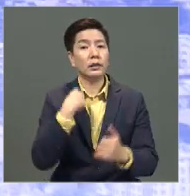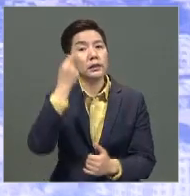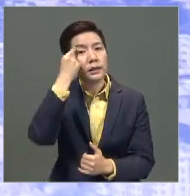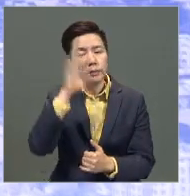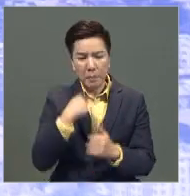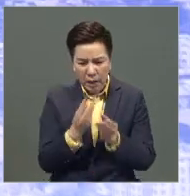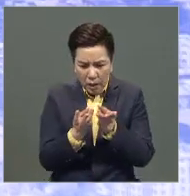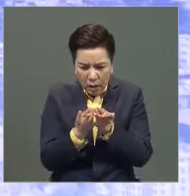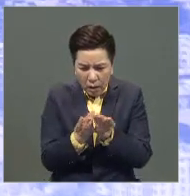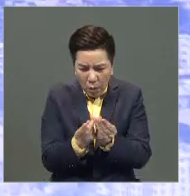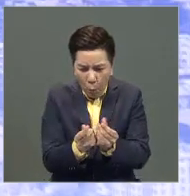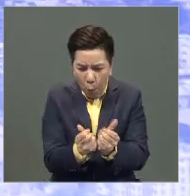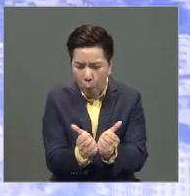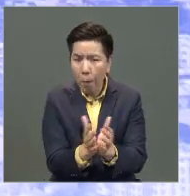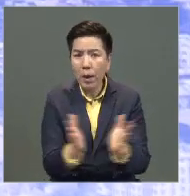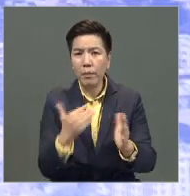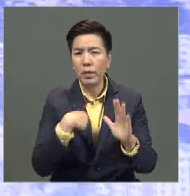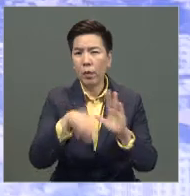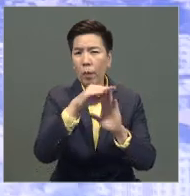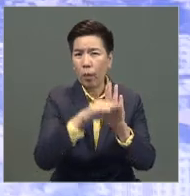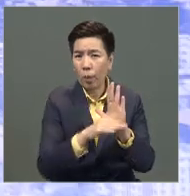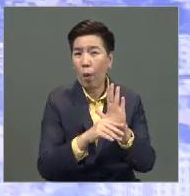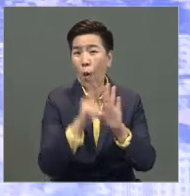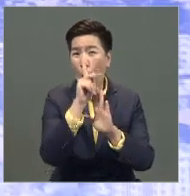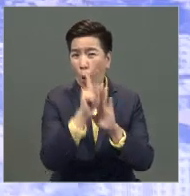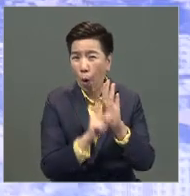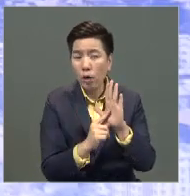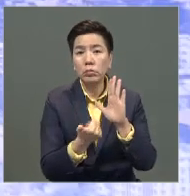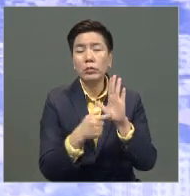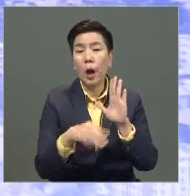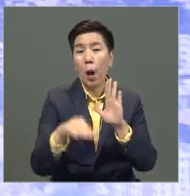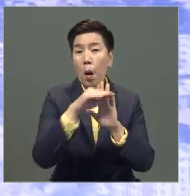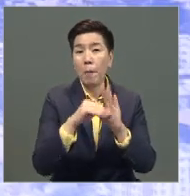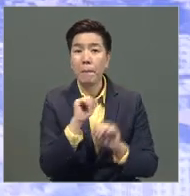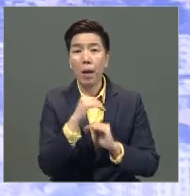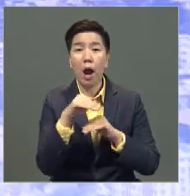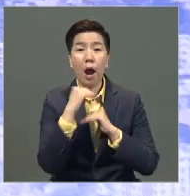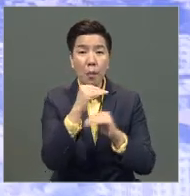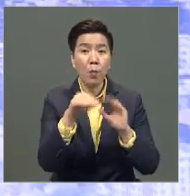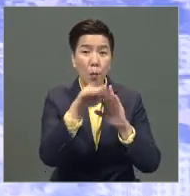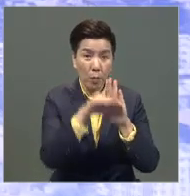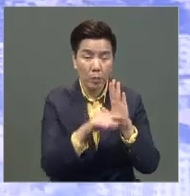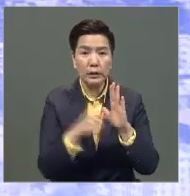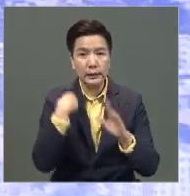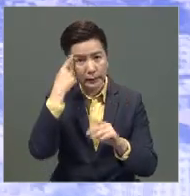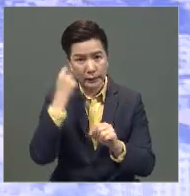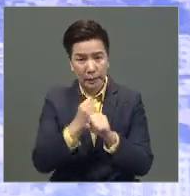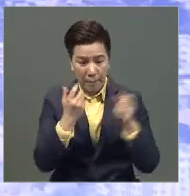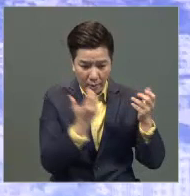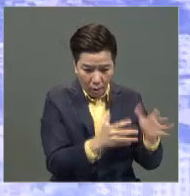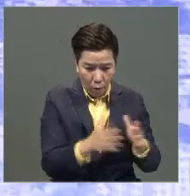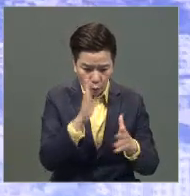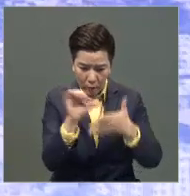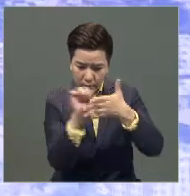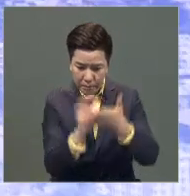รายละเอียดมากมายอย่างนี้ข้อกำหนดที่เกิดขึ้นมาก็เป็นสิ่งที่เราดำเนินการกันมาแล้วต้องมี